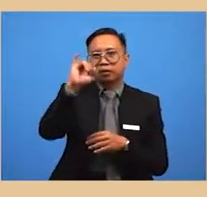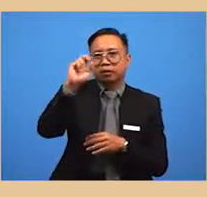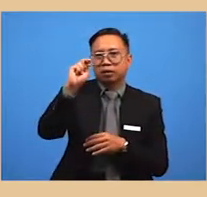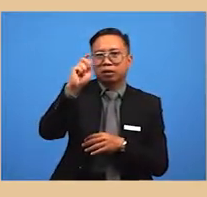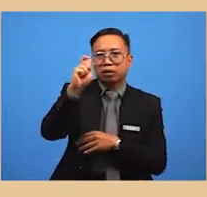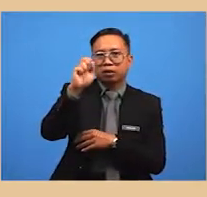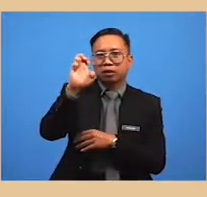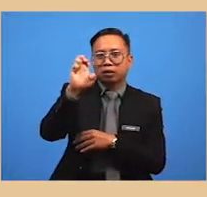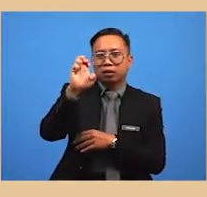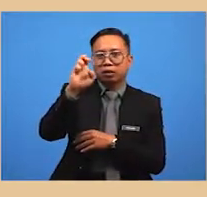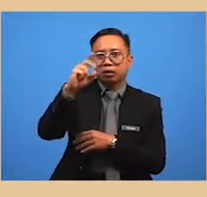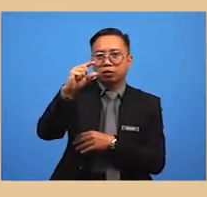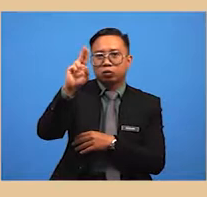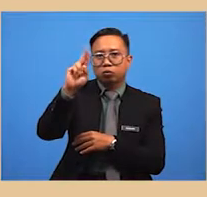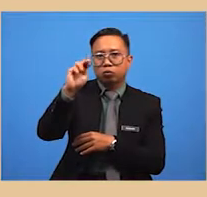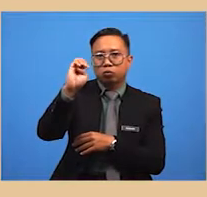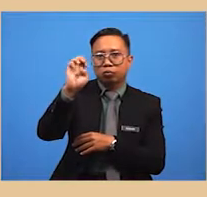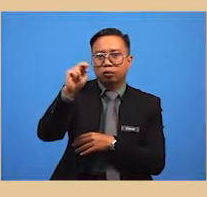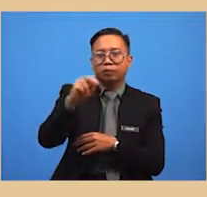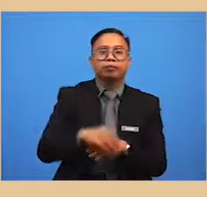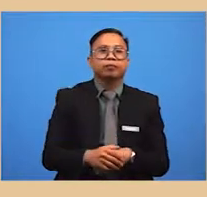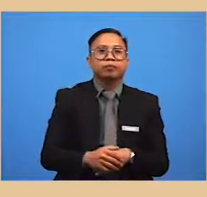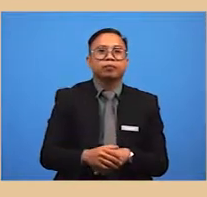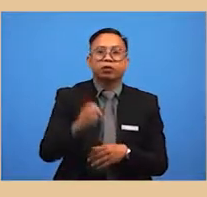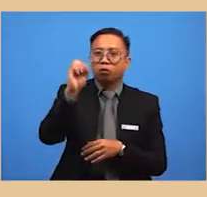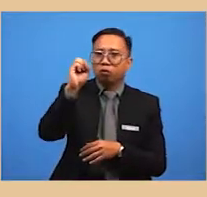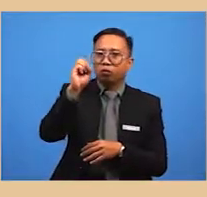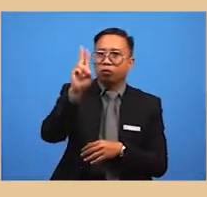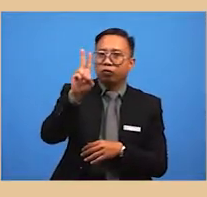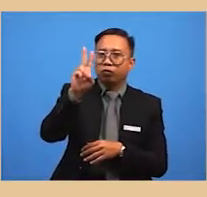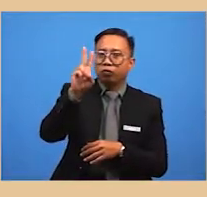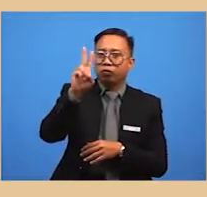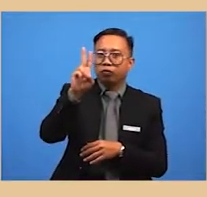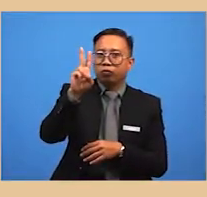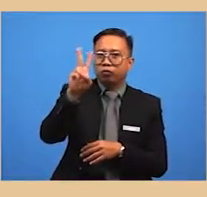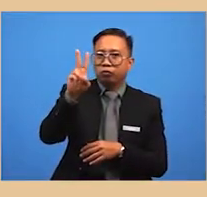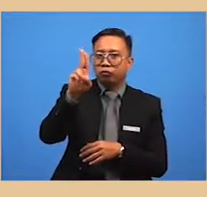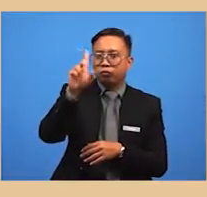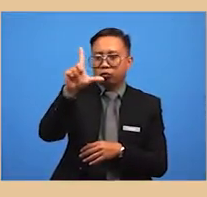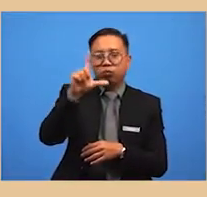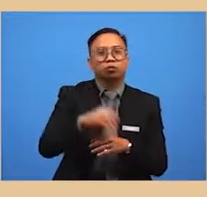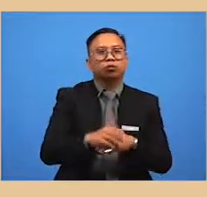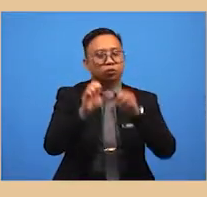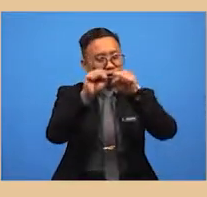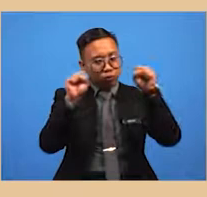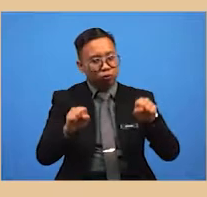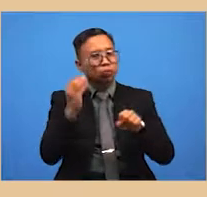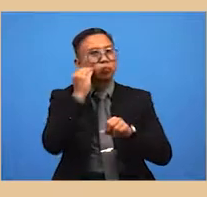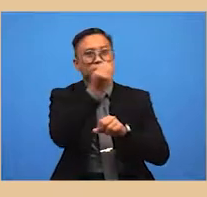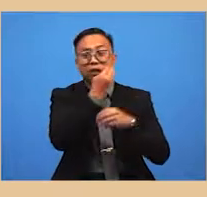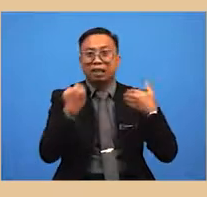integument. Ovule ialah struktur bunga yang menghasilkan